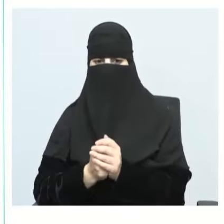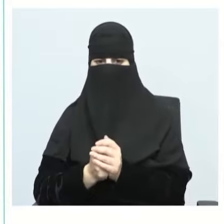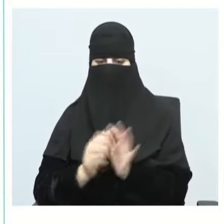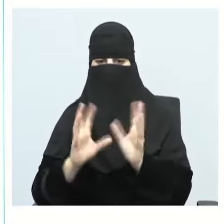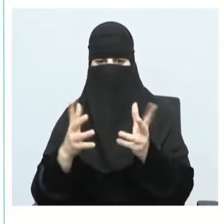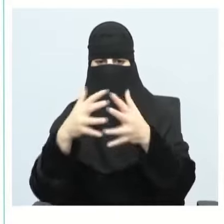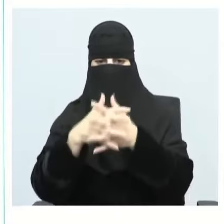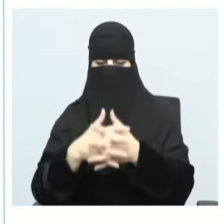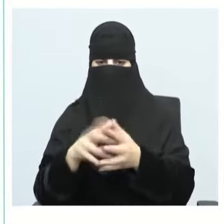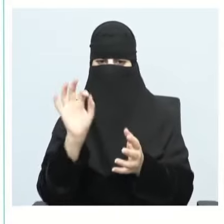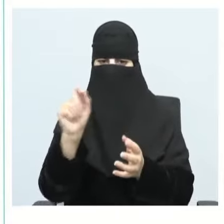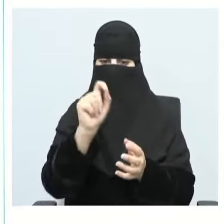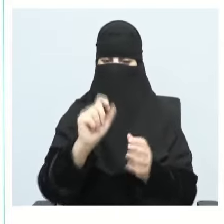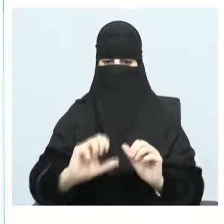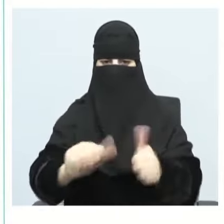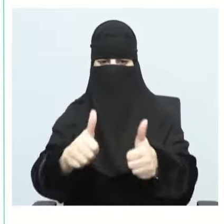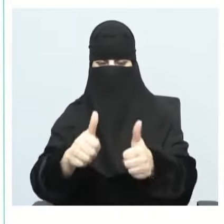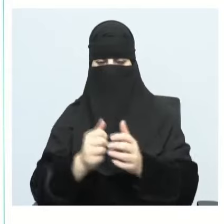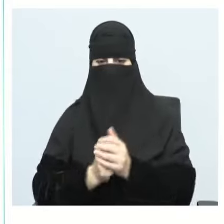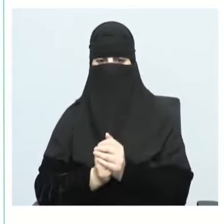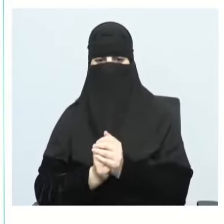ما مجموع النقاط الممكنه